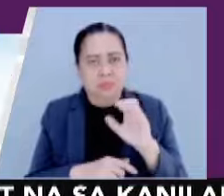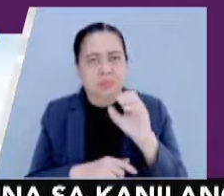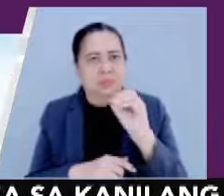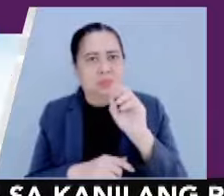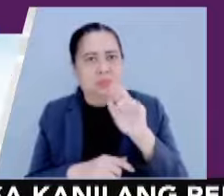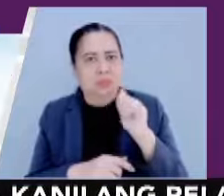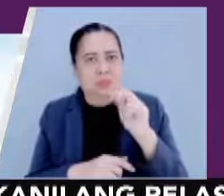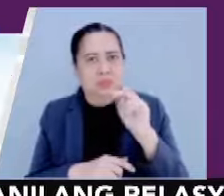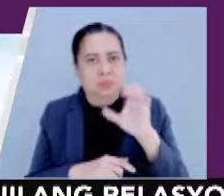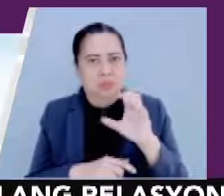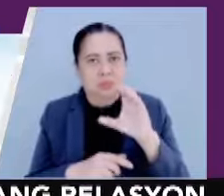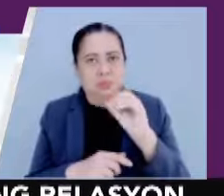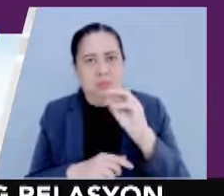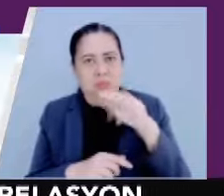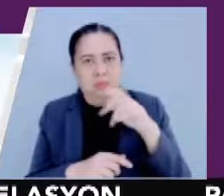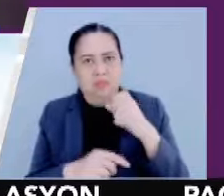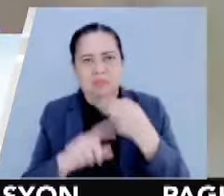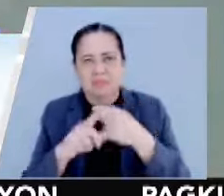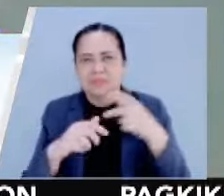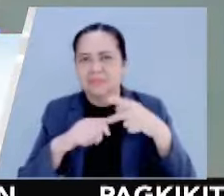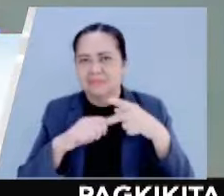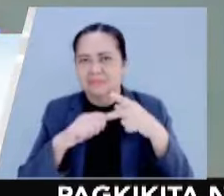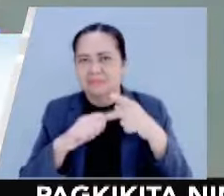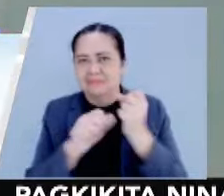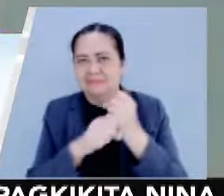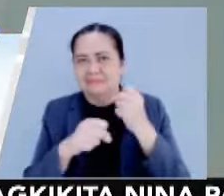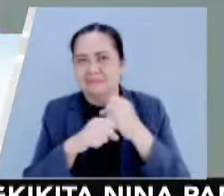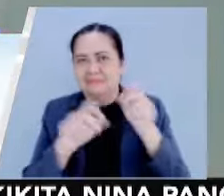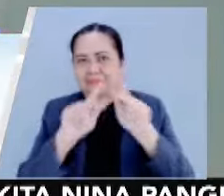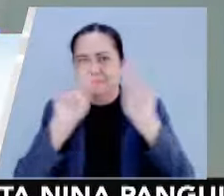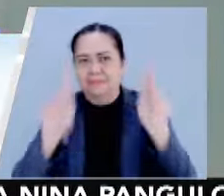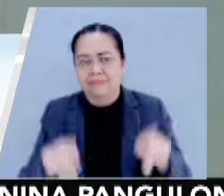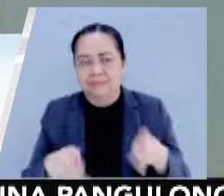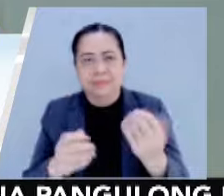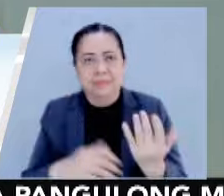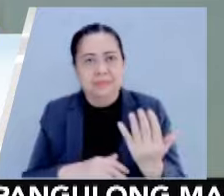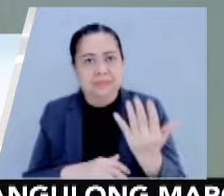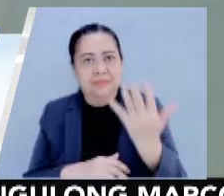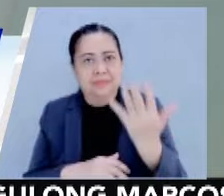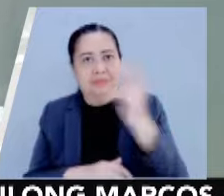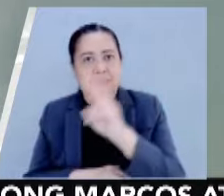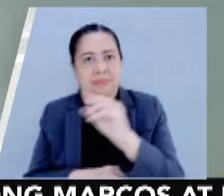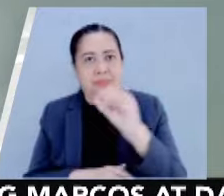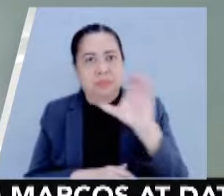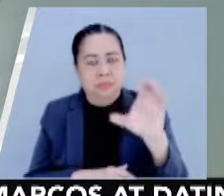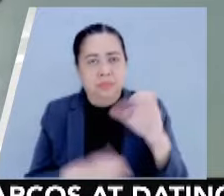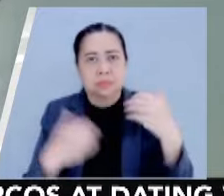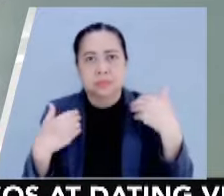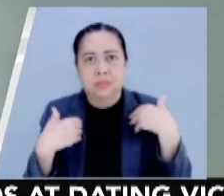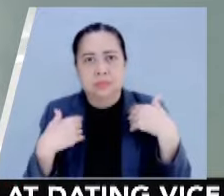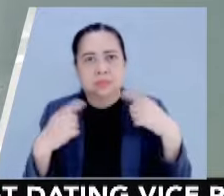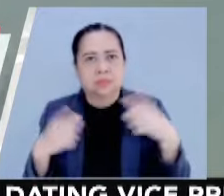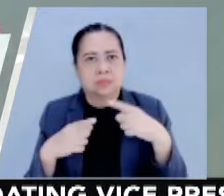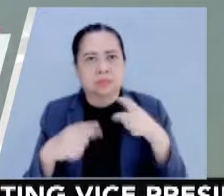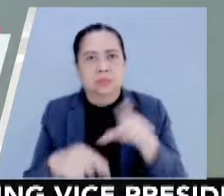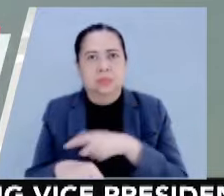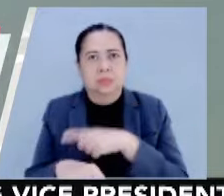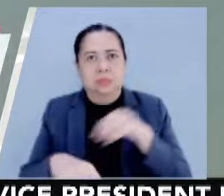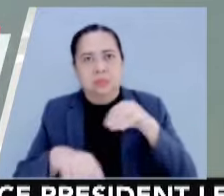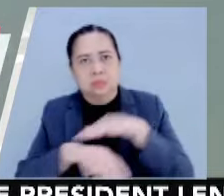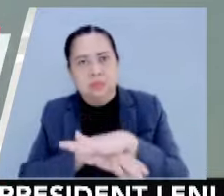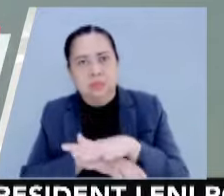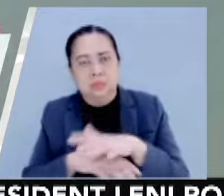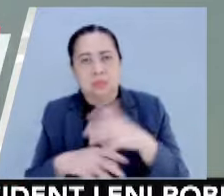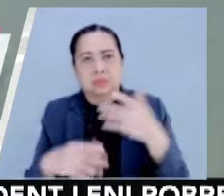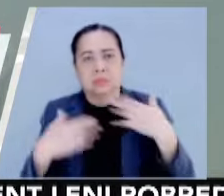sa plastic manufacturing plants. Nagre-release ito ng mga VOC na mayroong short-term and long-term effects, no? They